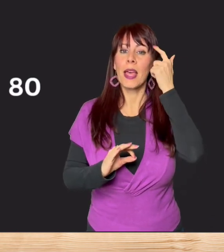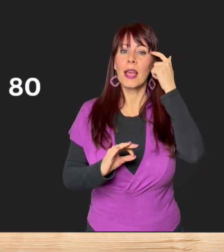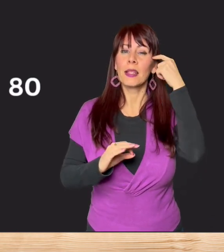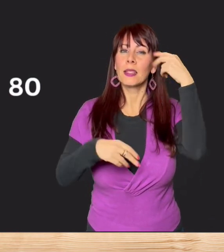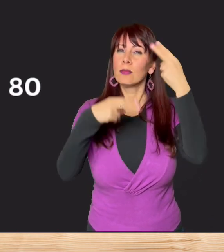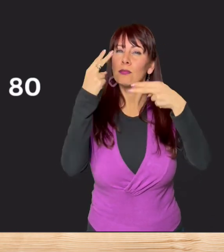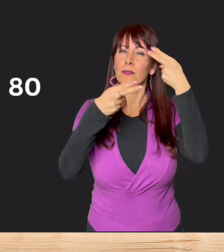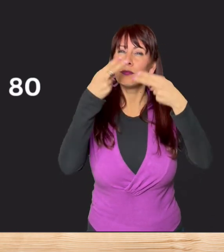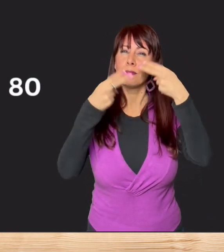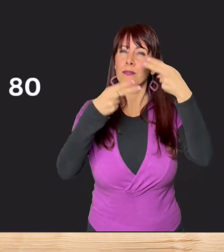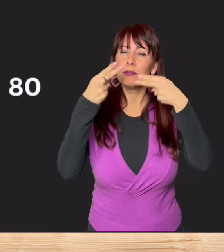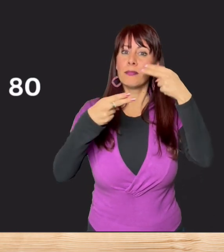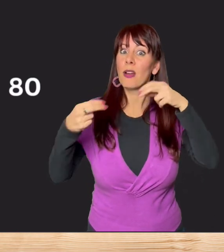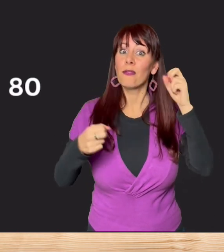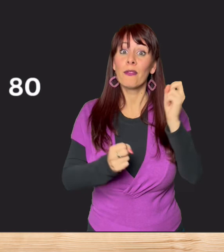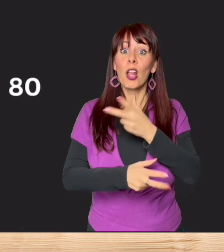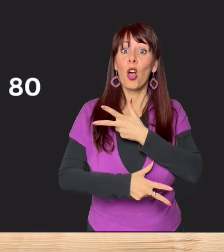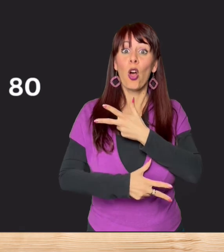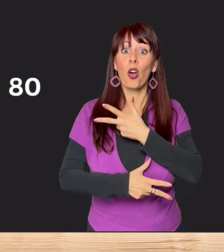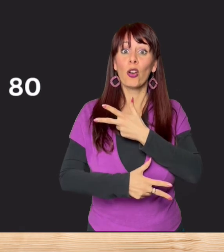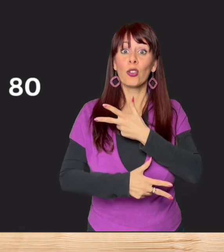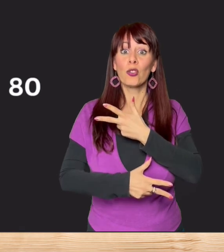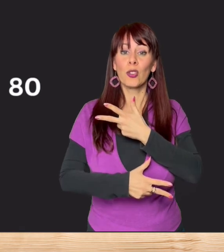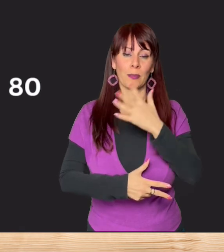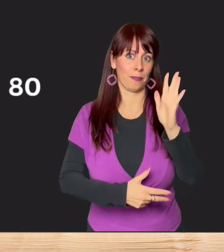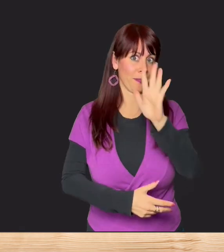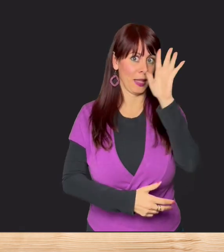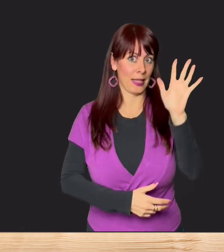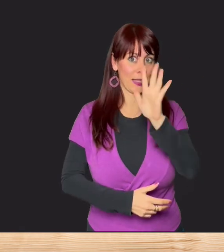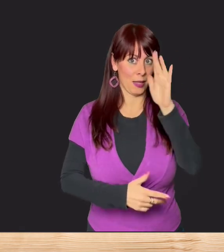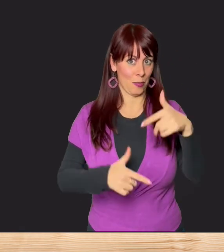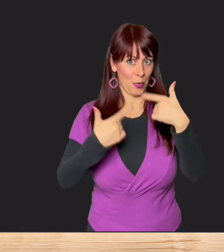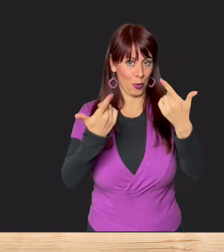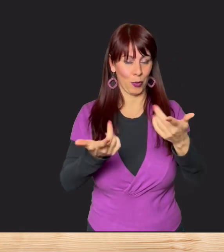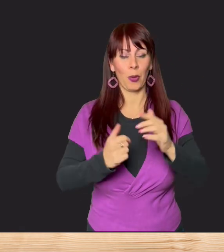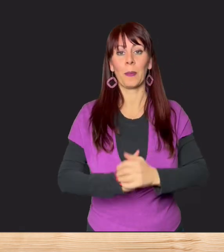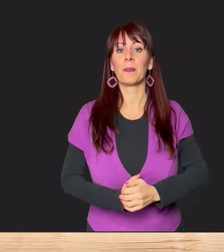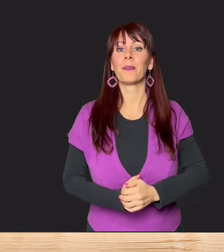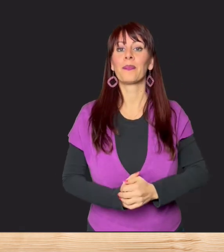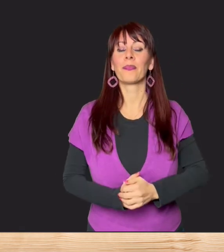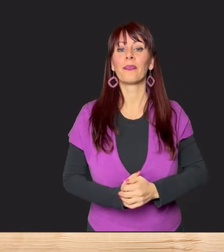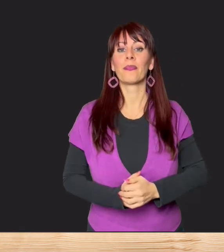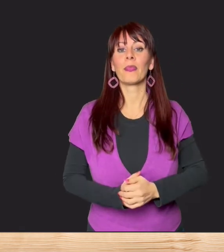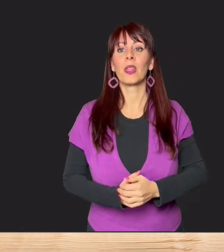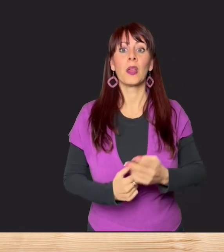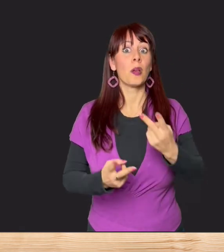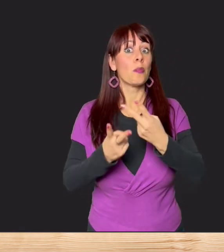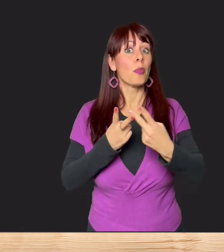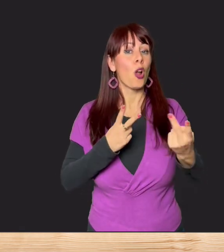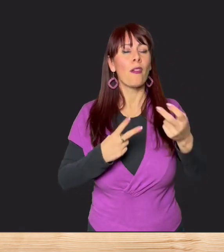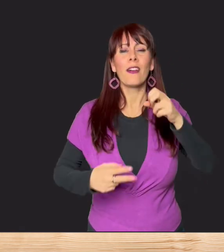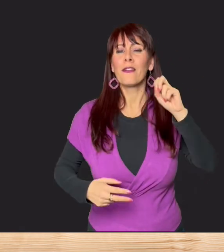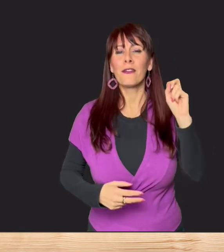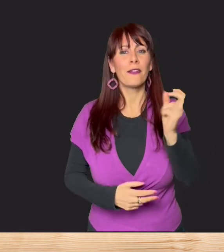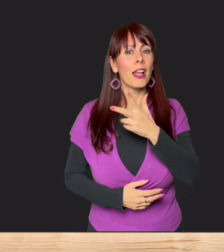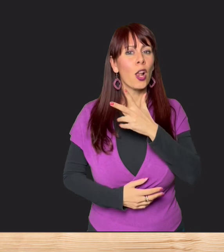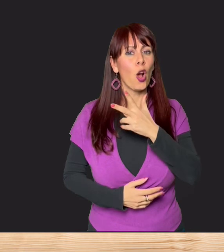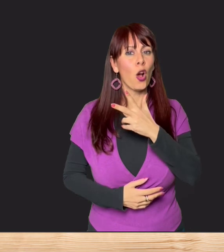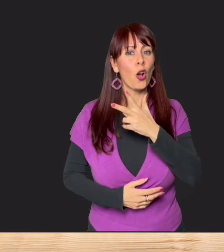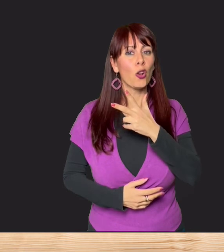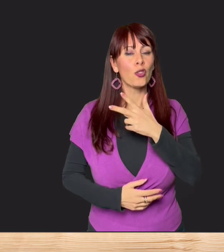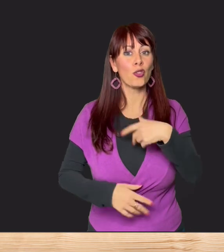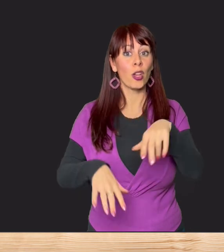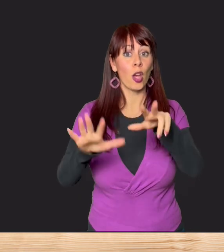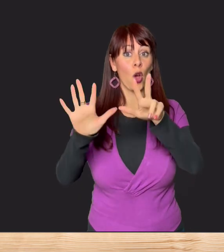mente in maniera veloce facciamo un esempio se ti dico prova affari più